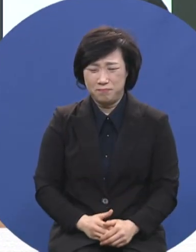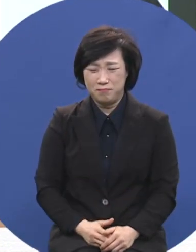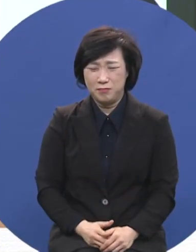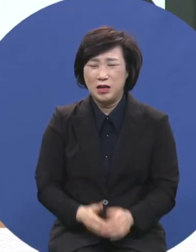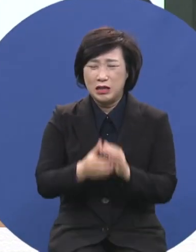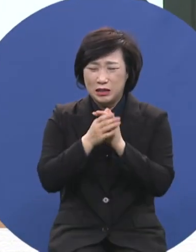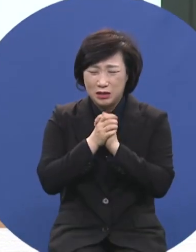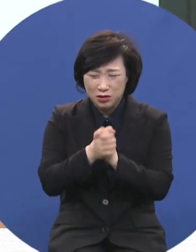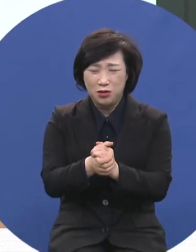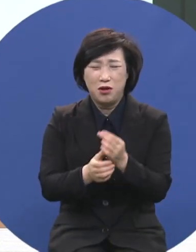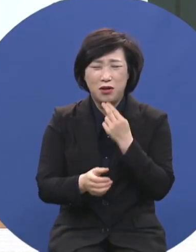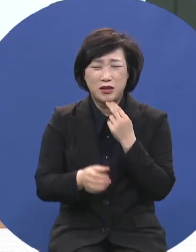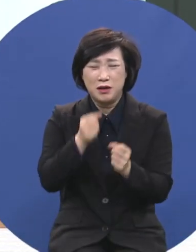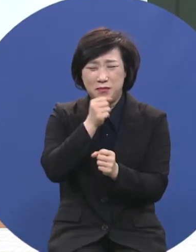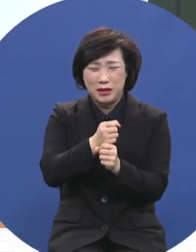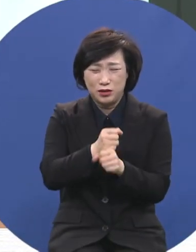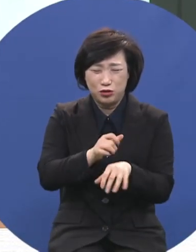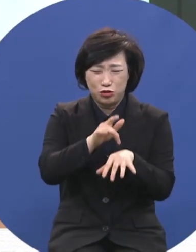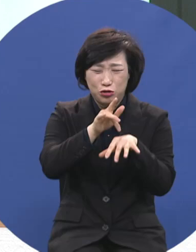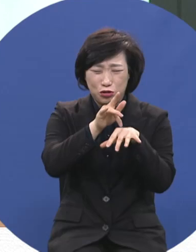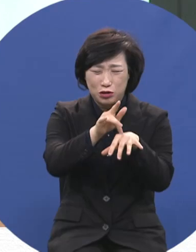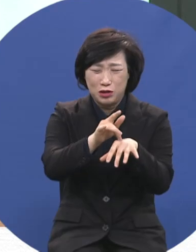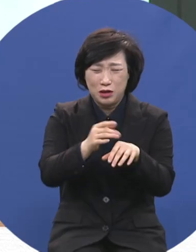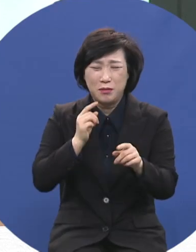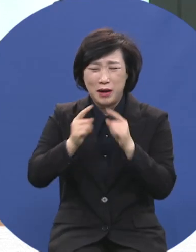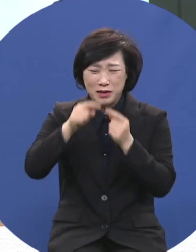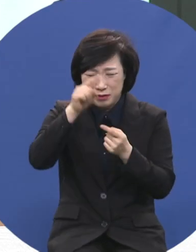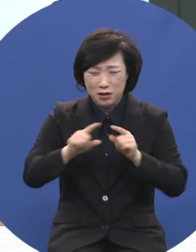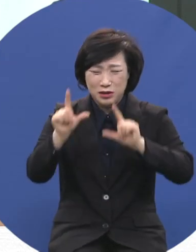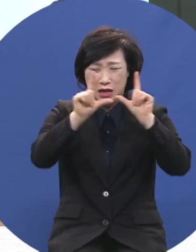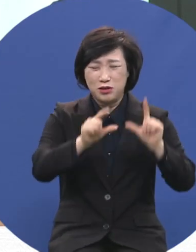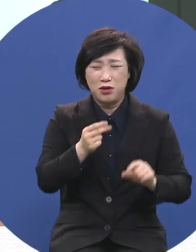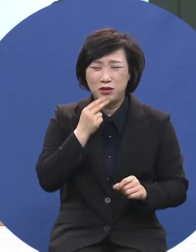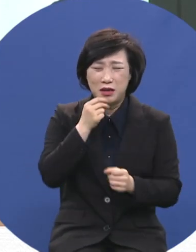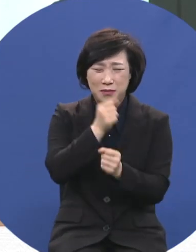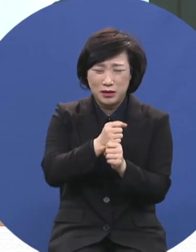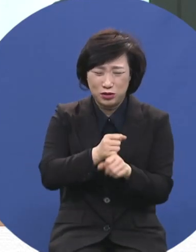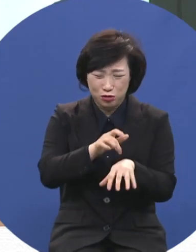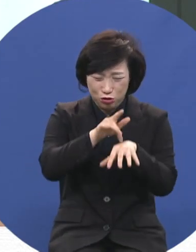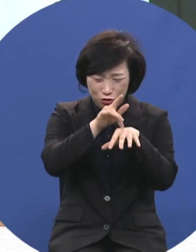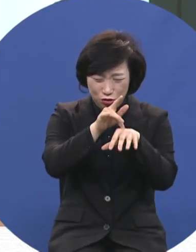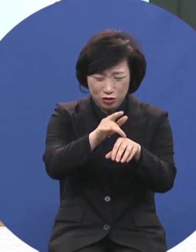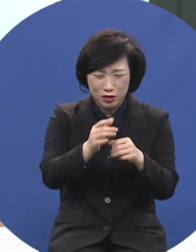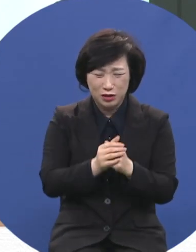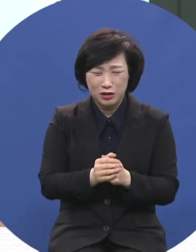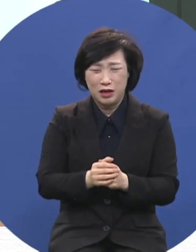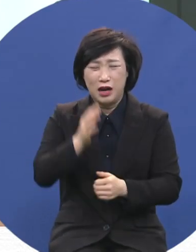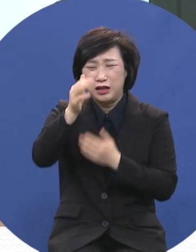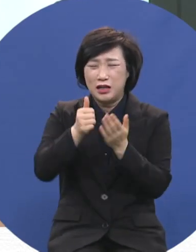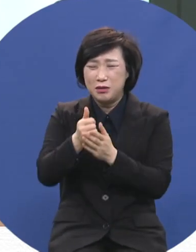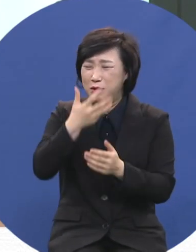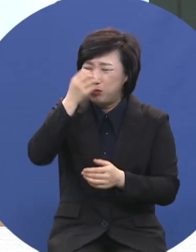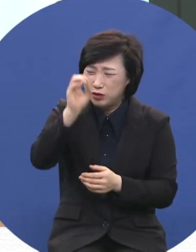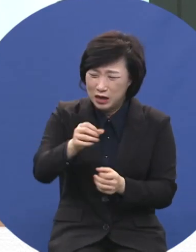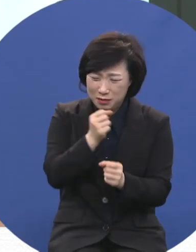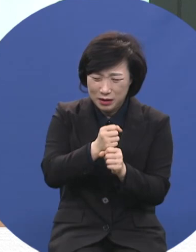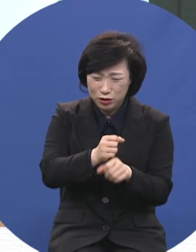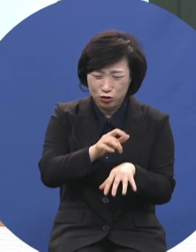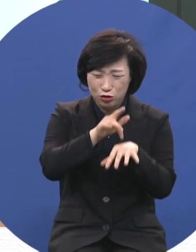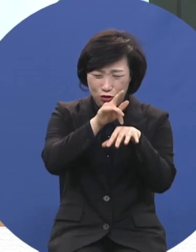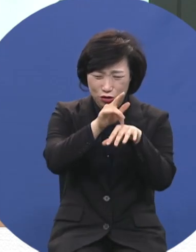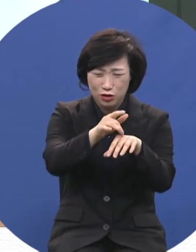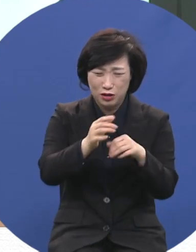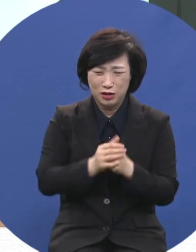지도 못하게 하는 귀신, 말씀대로 못 살게 하는 귀신, 하나님을 무시하게 하는